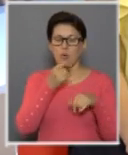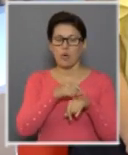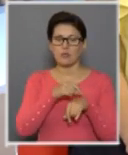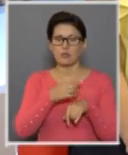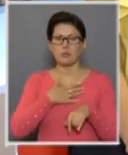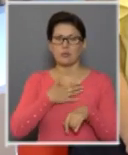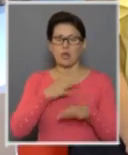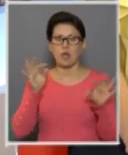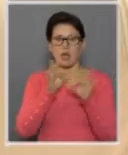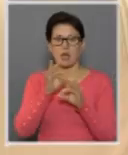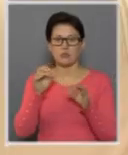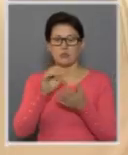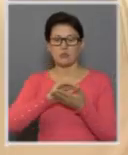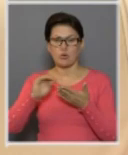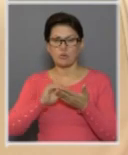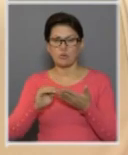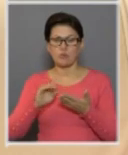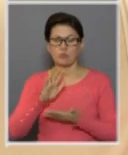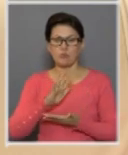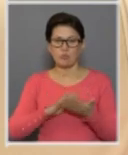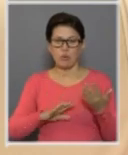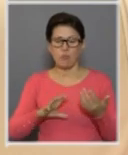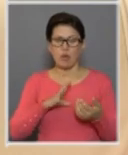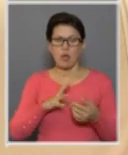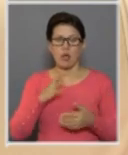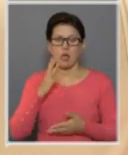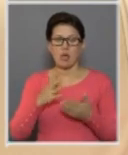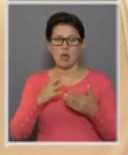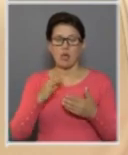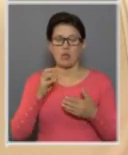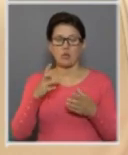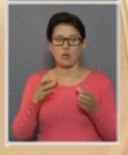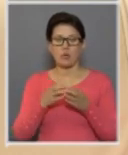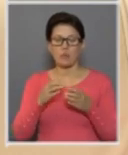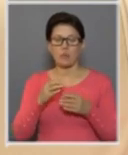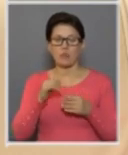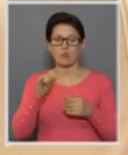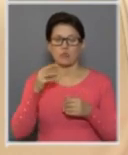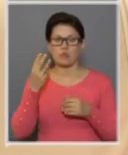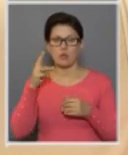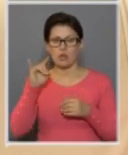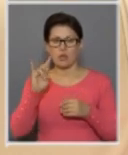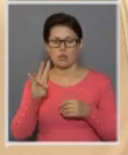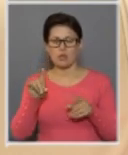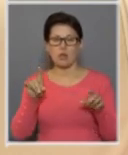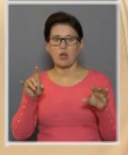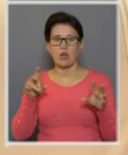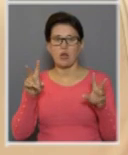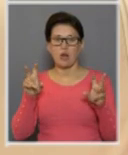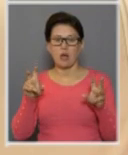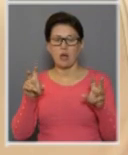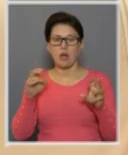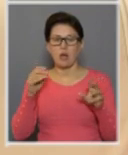таңда мен ән жаздыру үстіндемін әлі де. Алашұлы тобындағы Құшқын деген жақсы аға